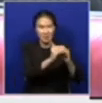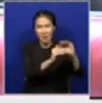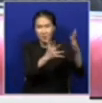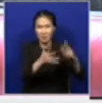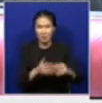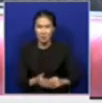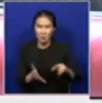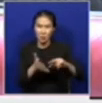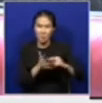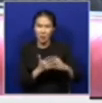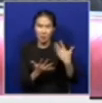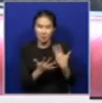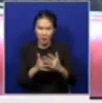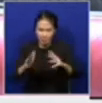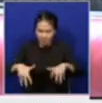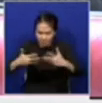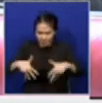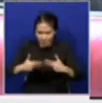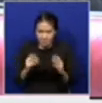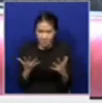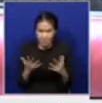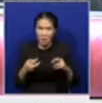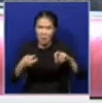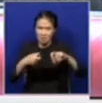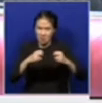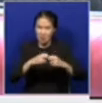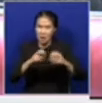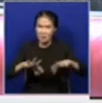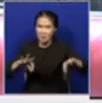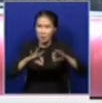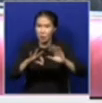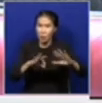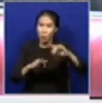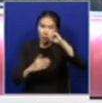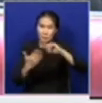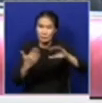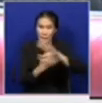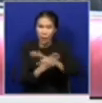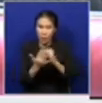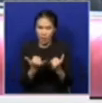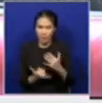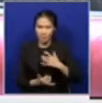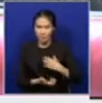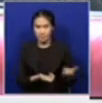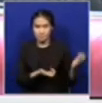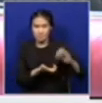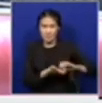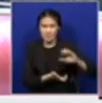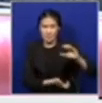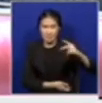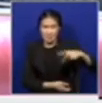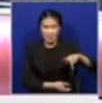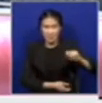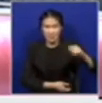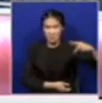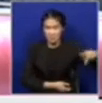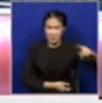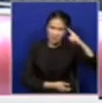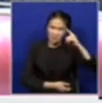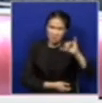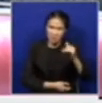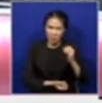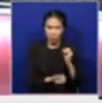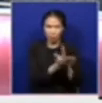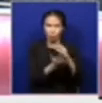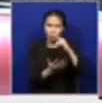ไม่มีรายได้นั่นคือปัญหาที่สำคัญของประเทศไทยที่วันนี้ CPTPP อาจจะสร้างผลกระทบนี้ให้กับประเทศ